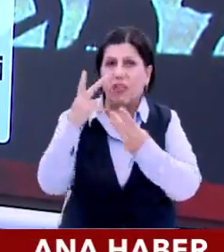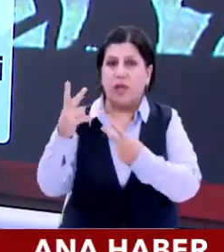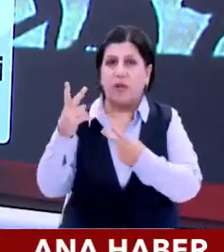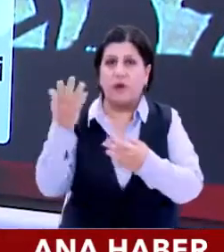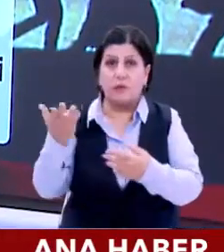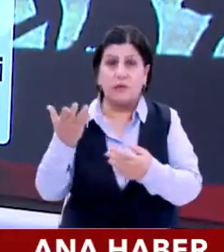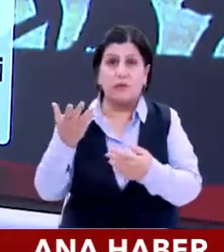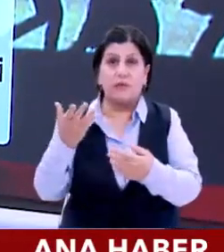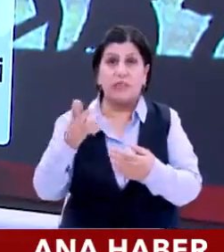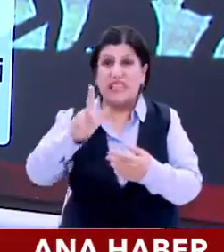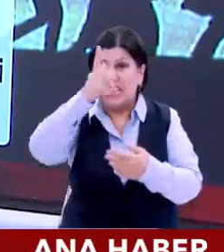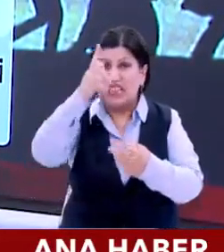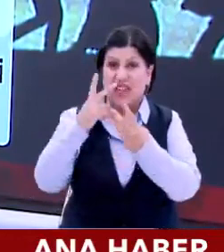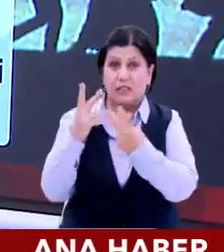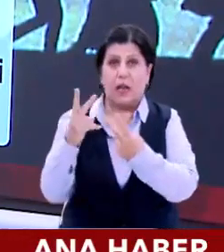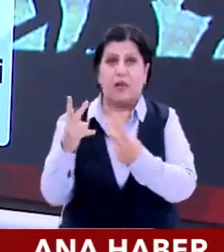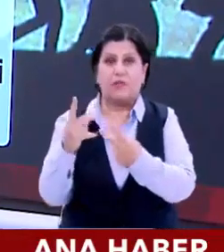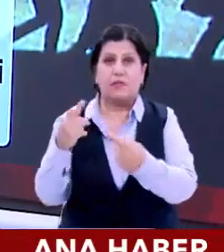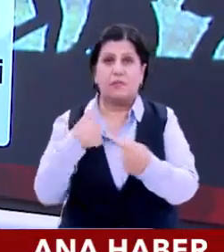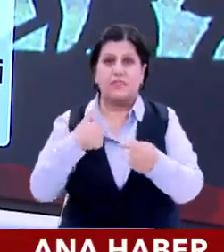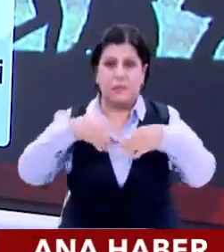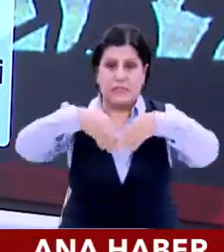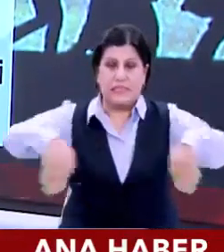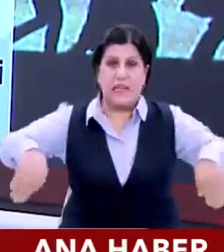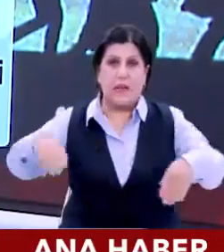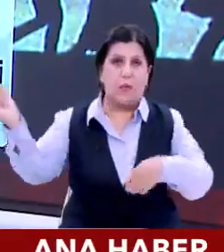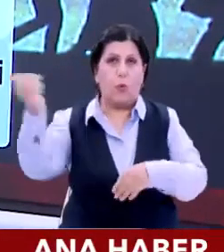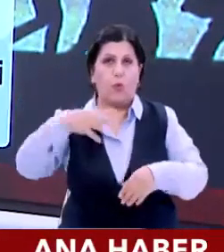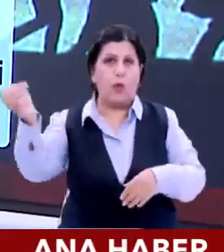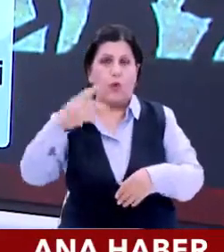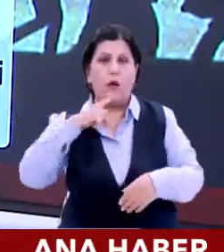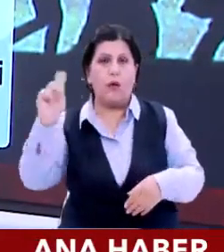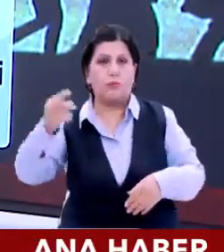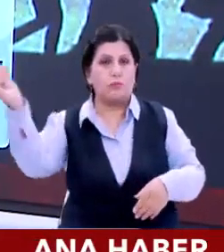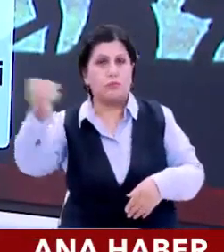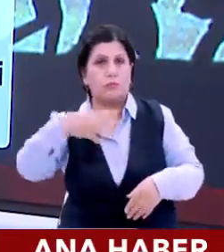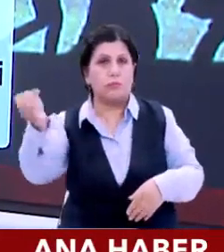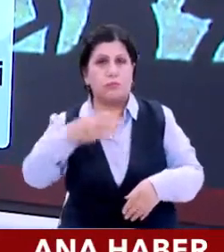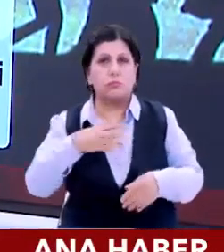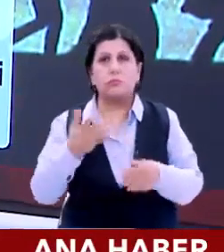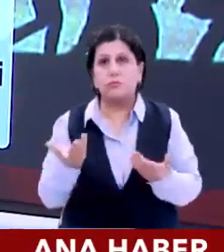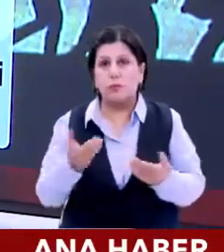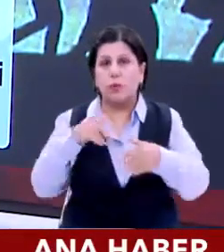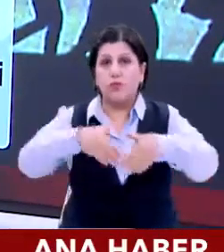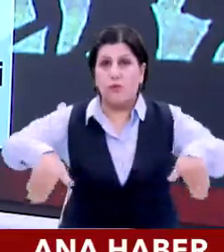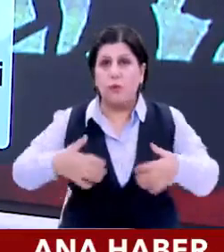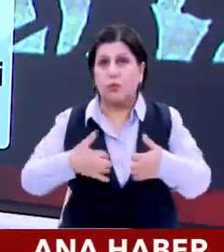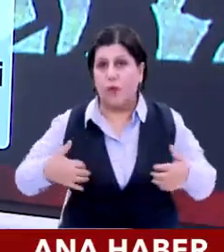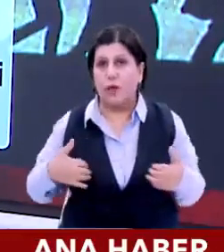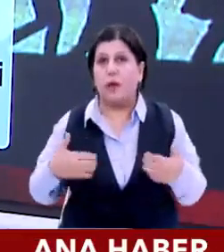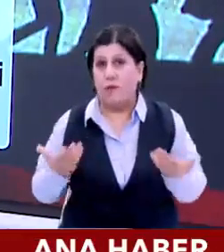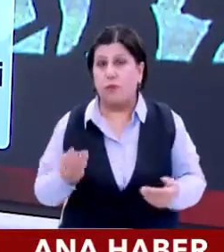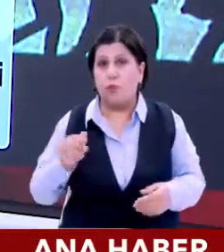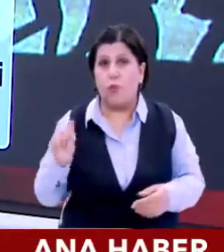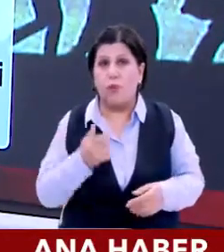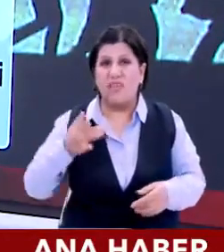bakın özellikle İran tarafından bizim sınırlarımıza yönlendiriyorlar onu söyleyeyim size o açıdan sınır güvenliği Evet çok önemli